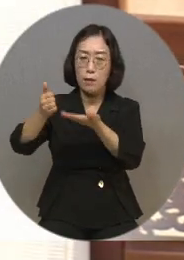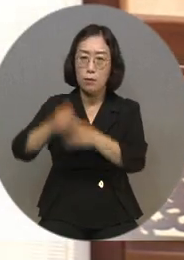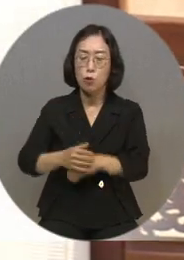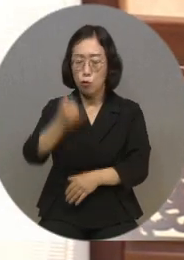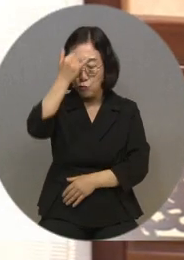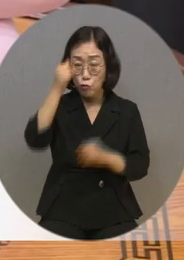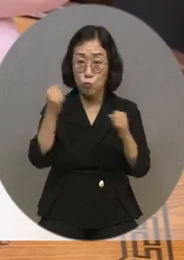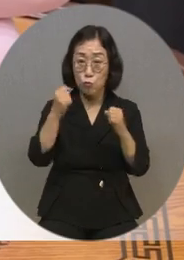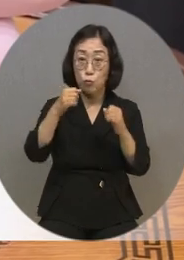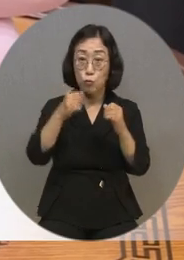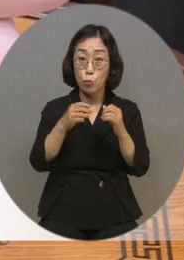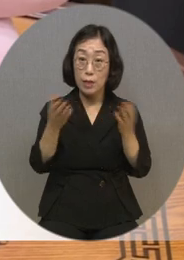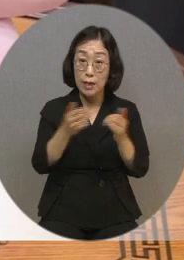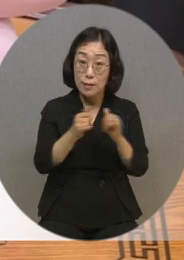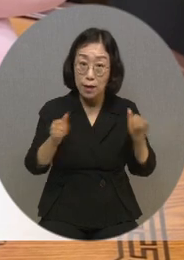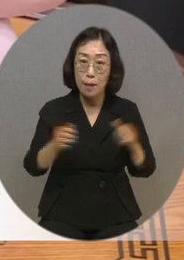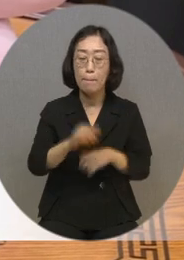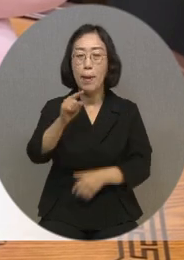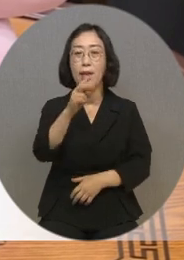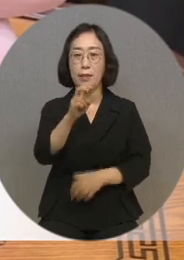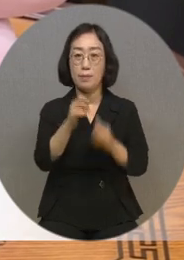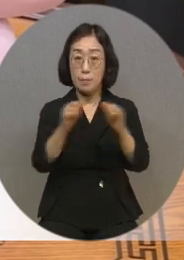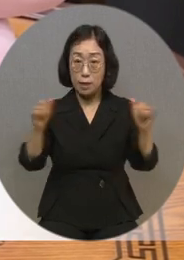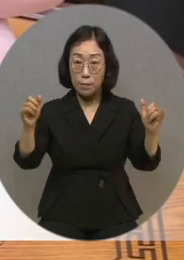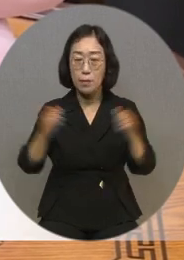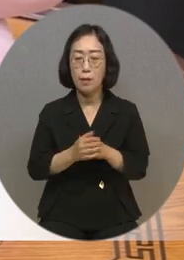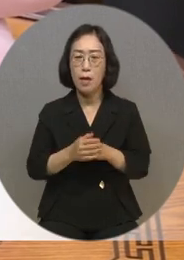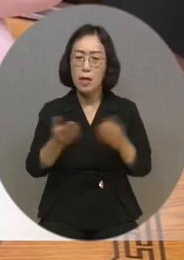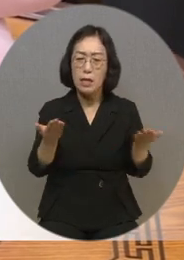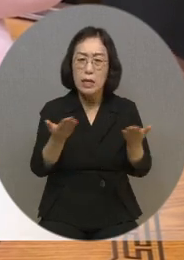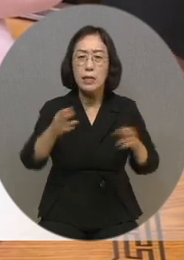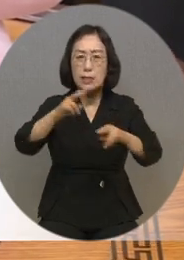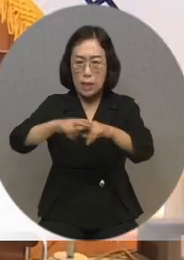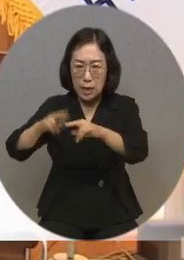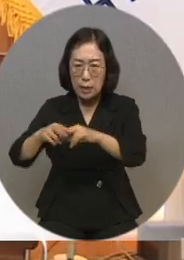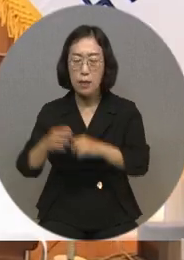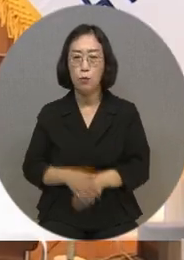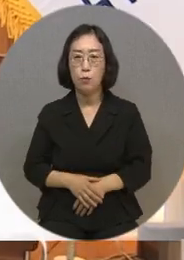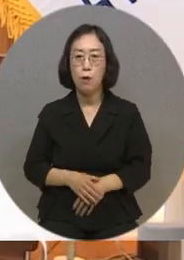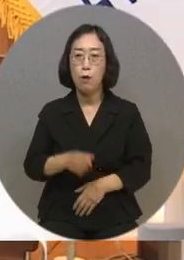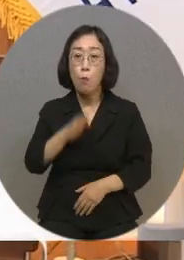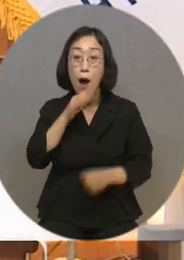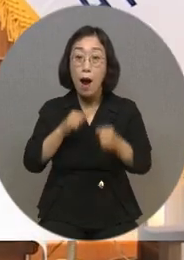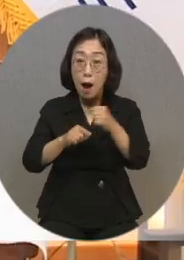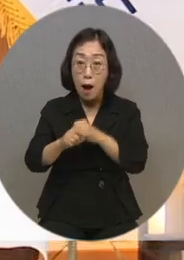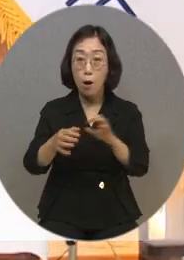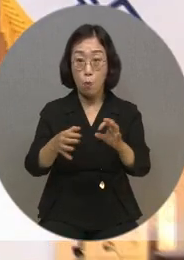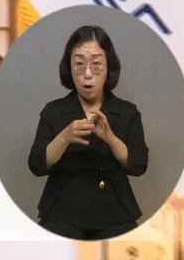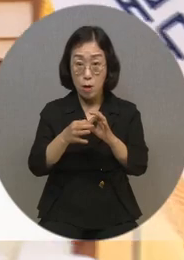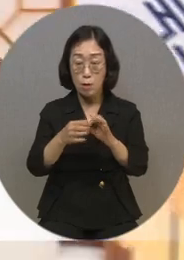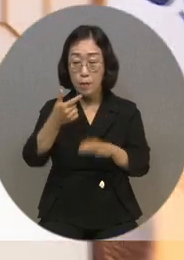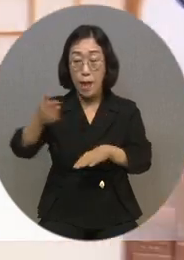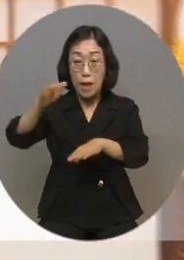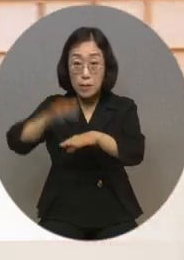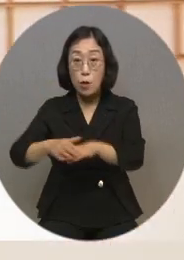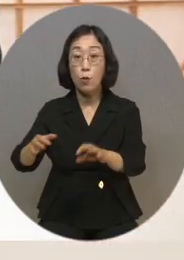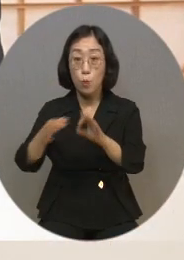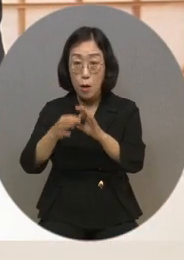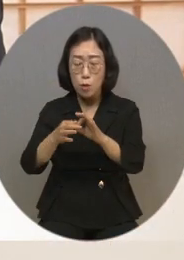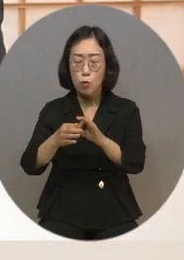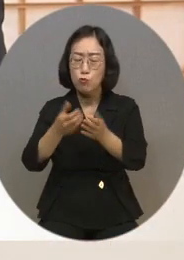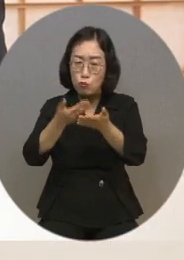직원 120여 명을 대상으로 일자리로 살아나는 과학수도를 비롯한 대전시 주요